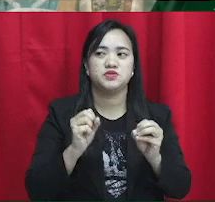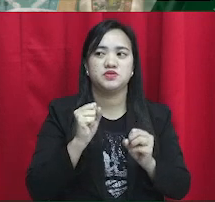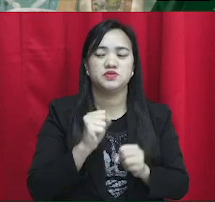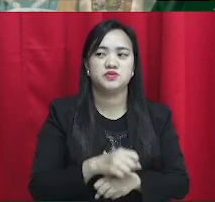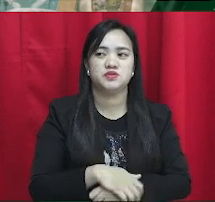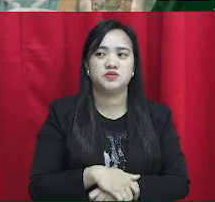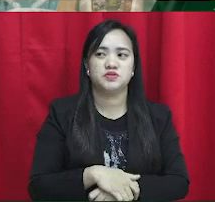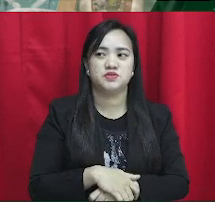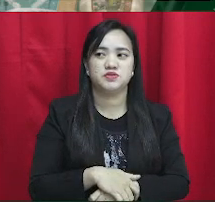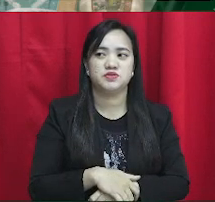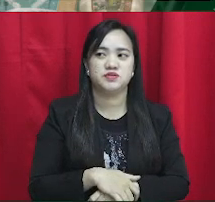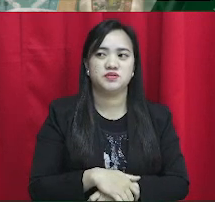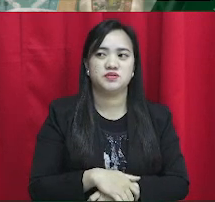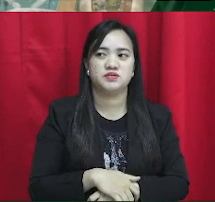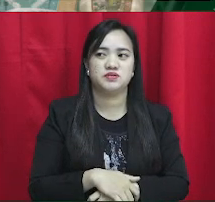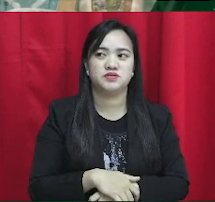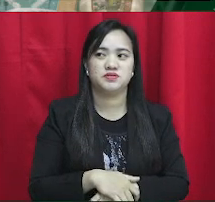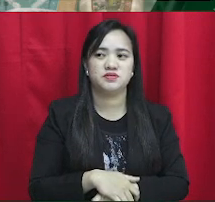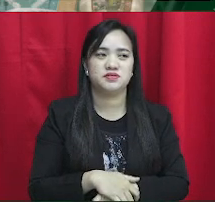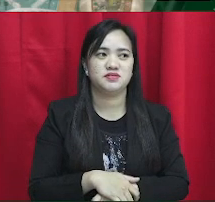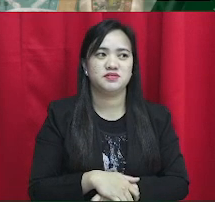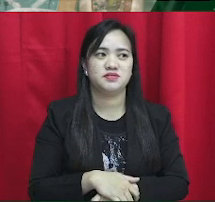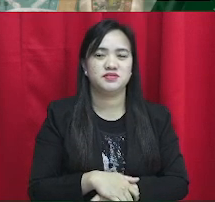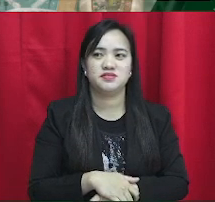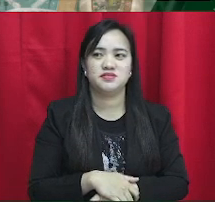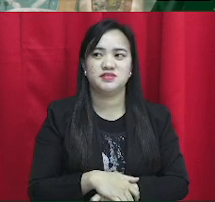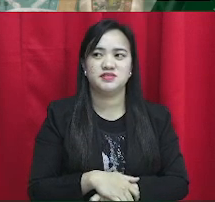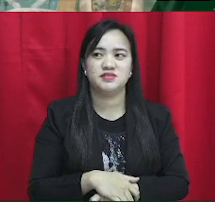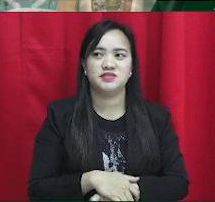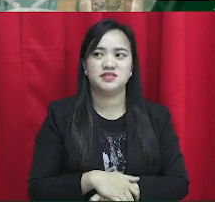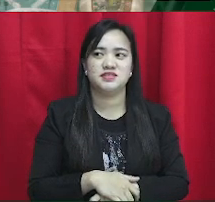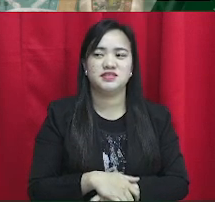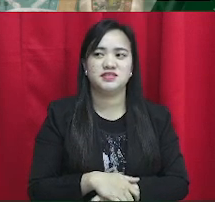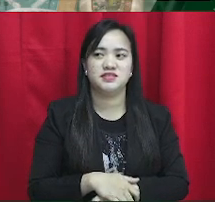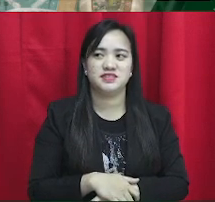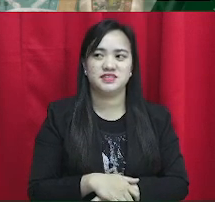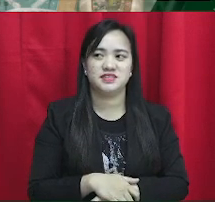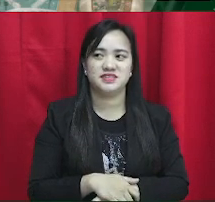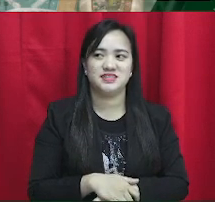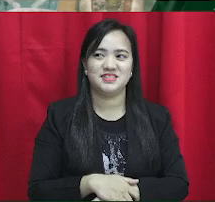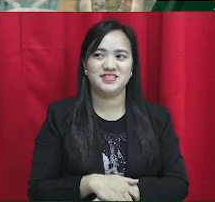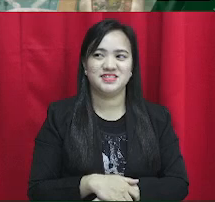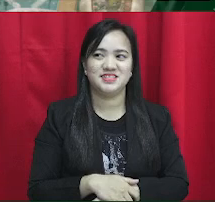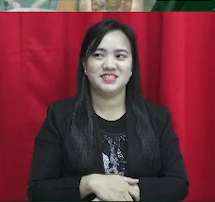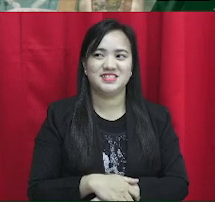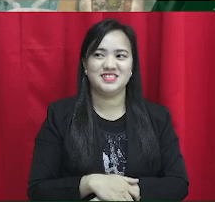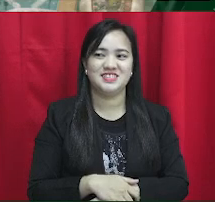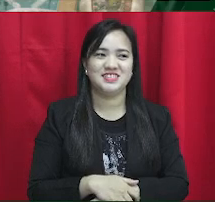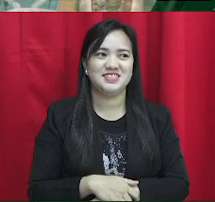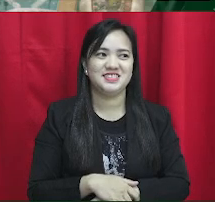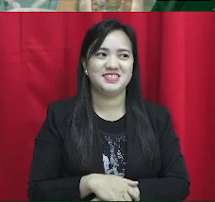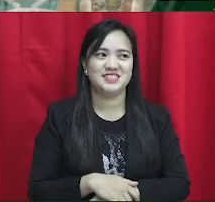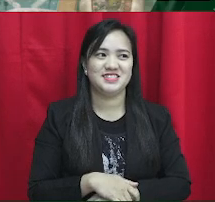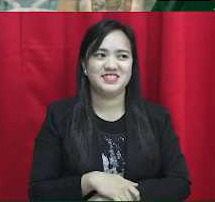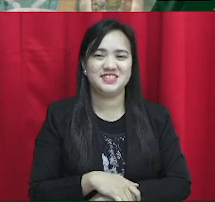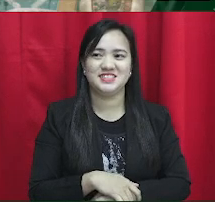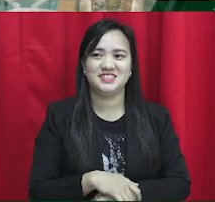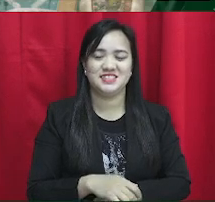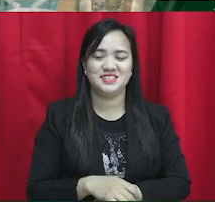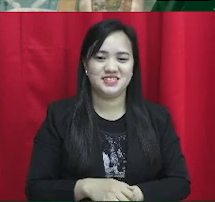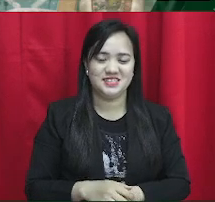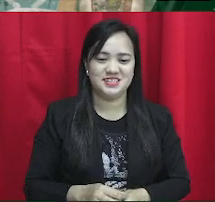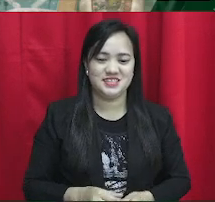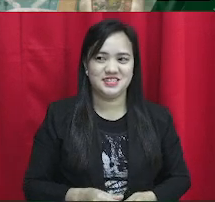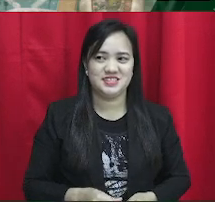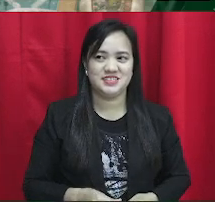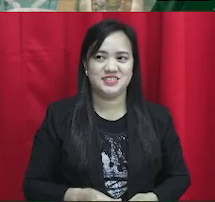kung ilang cup ng kape ang nauubos sila sa isang araw. Sir Gerald, kung naririnig mo kami, pakitanong na lang. Baka maitanong mo pa.